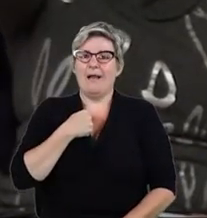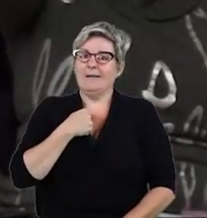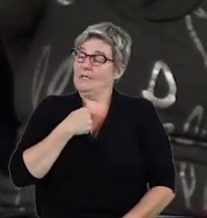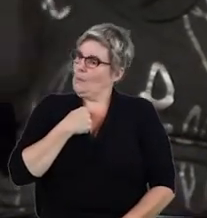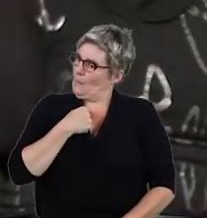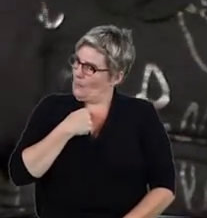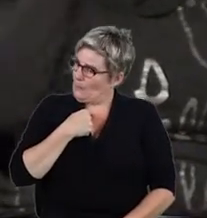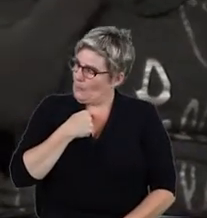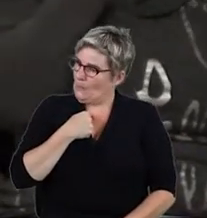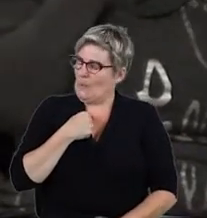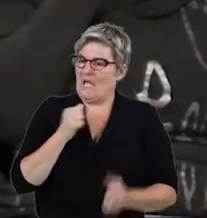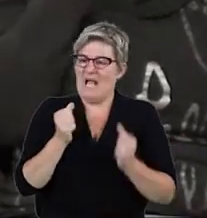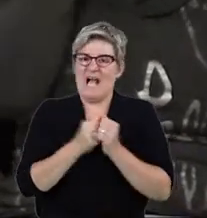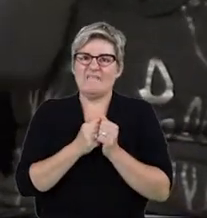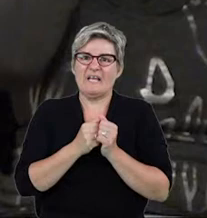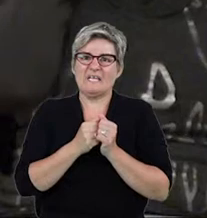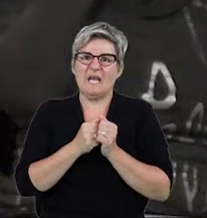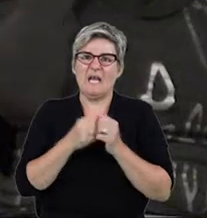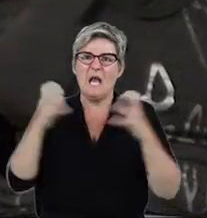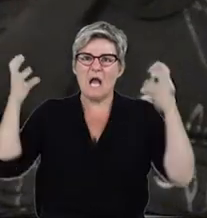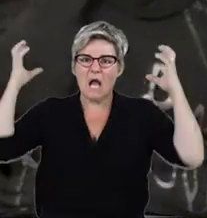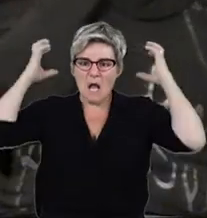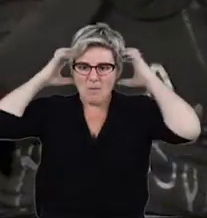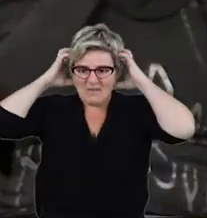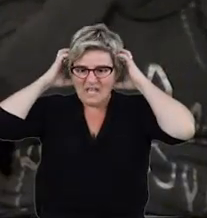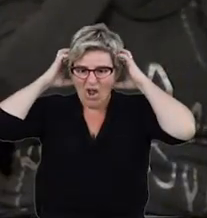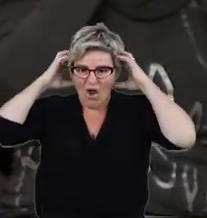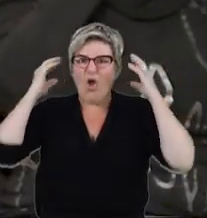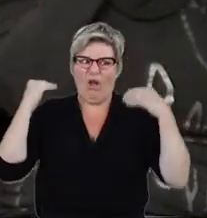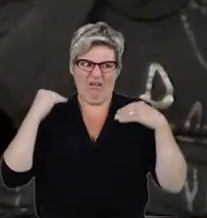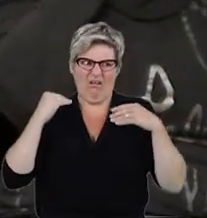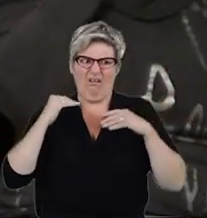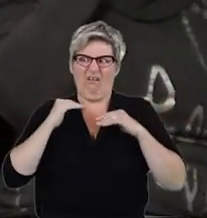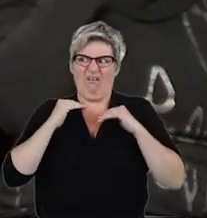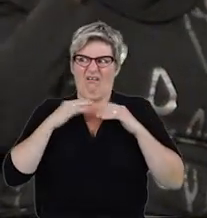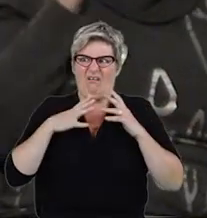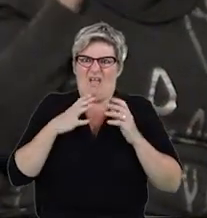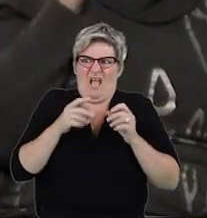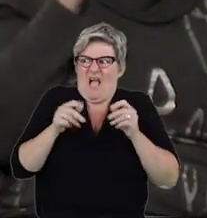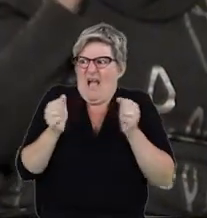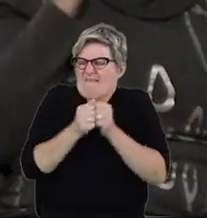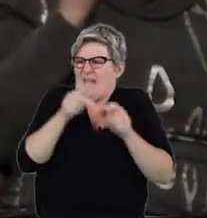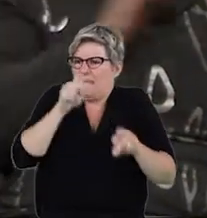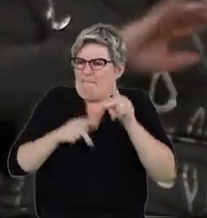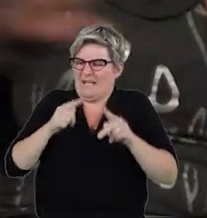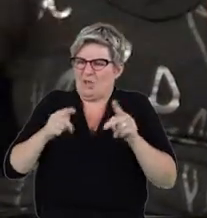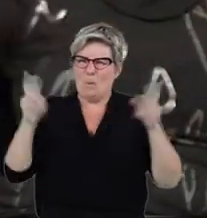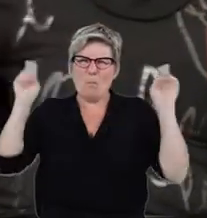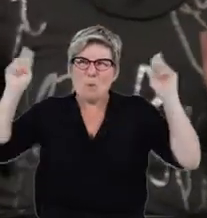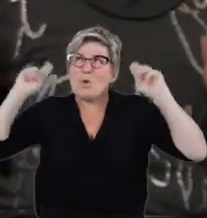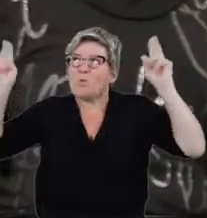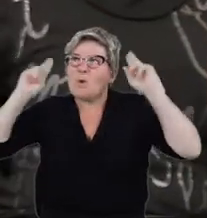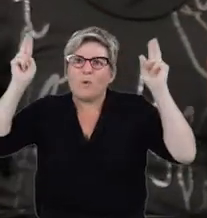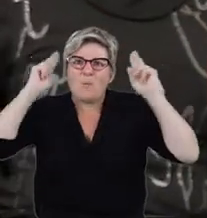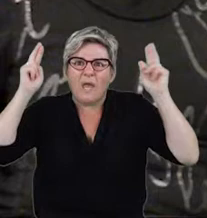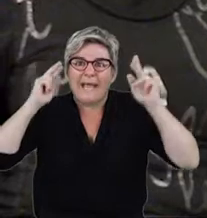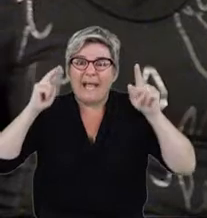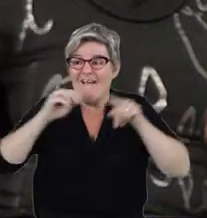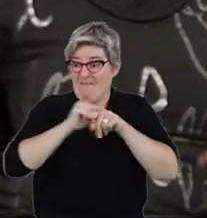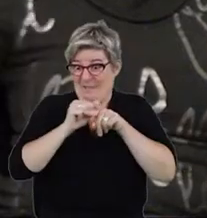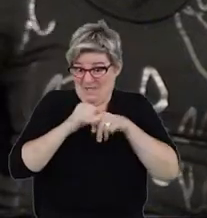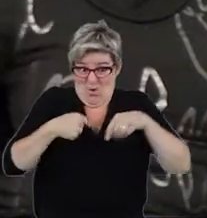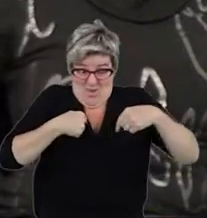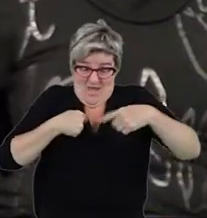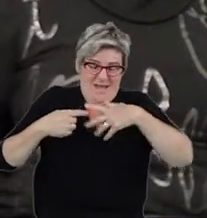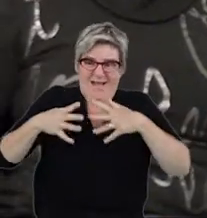avec des appareils, pas des appareils, là, mais des protecteurs d'oreilles, là, avec du monde qui fait du bruit autour de toi,